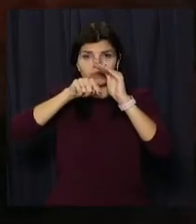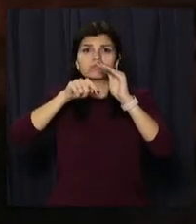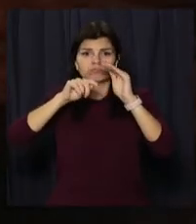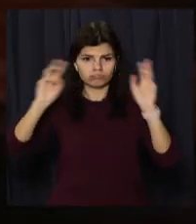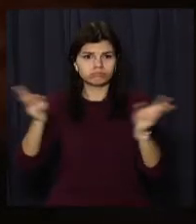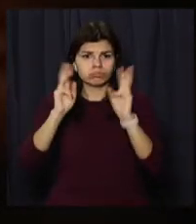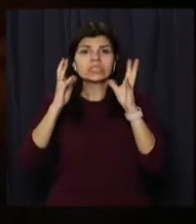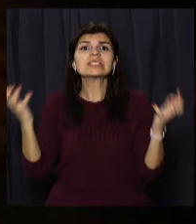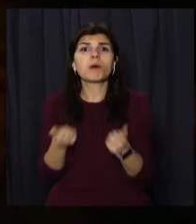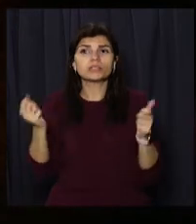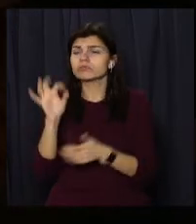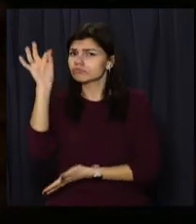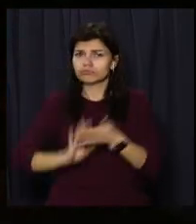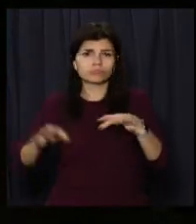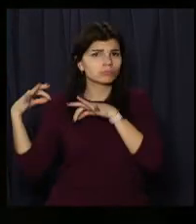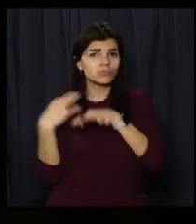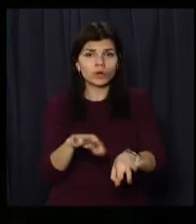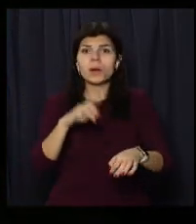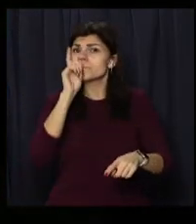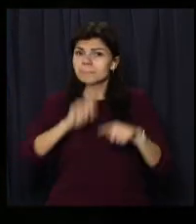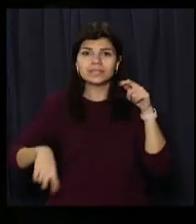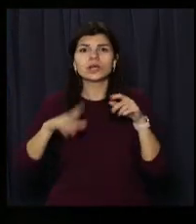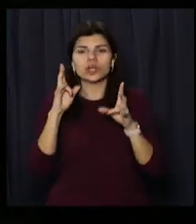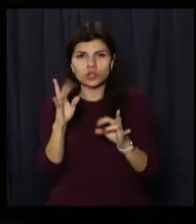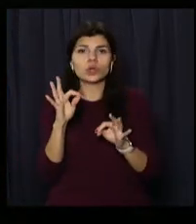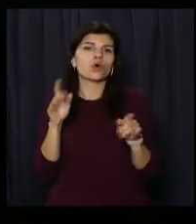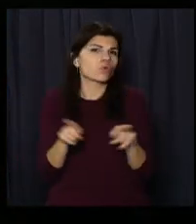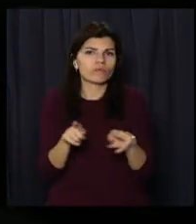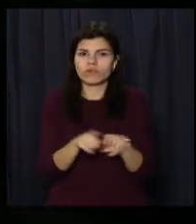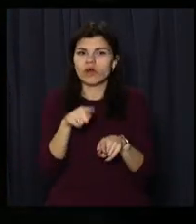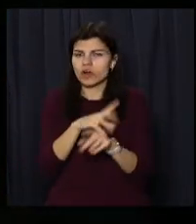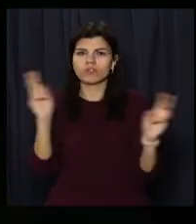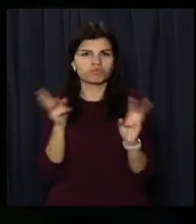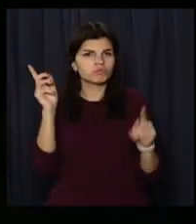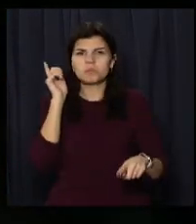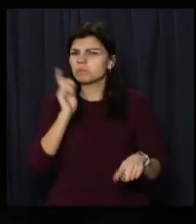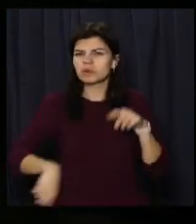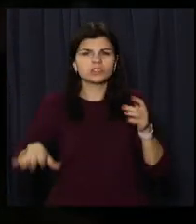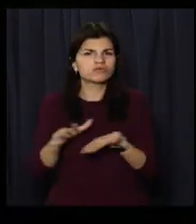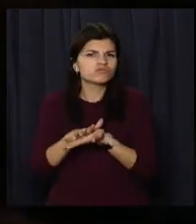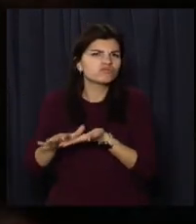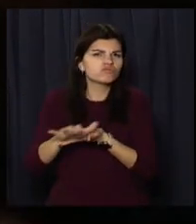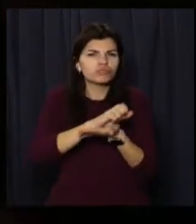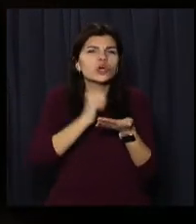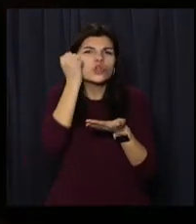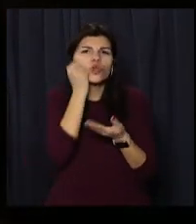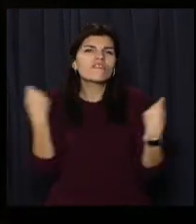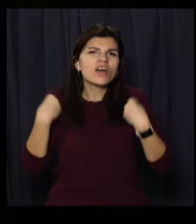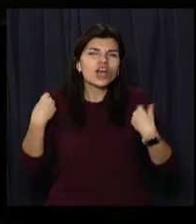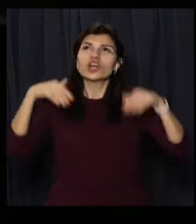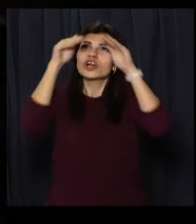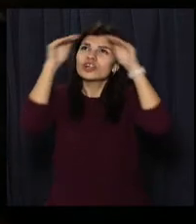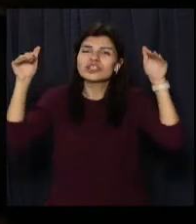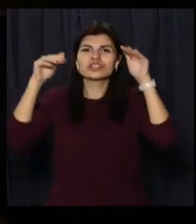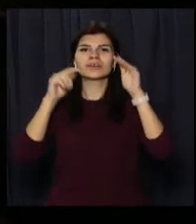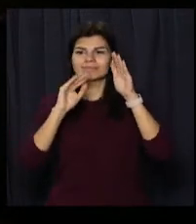одразу виїхали рятувальники. Втім, попри швидкий приїзд вогнеборців, вогонь швидко знищив автівку, старі домашні речі, дах та